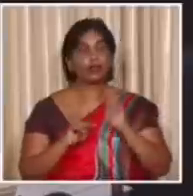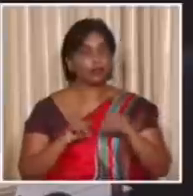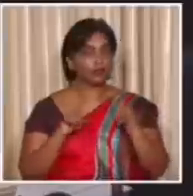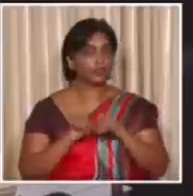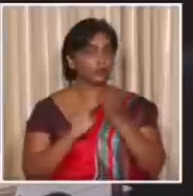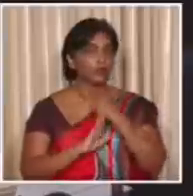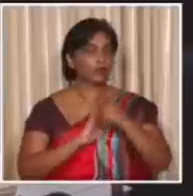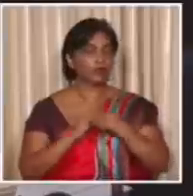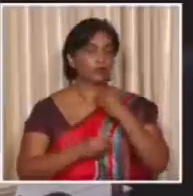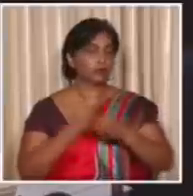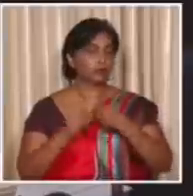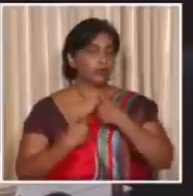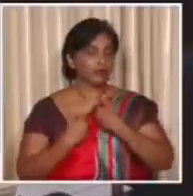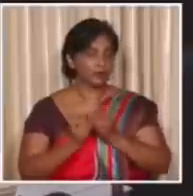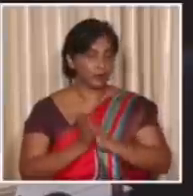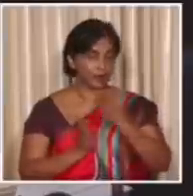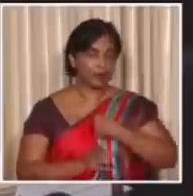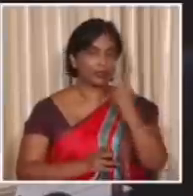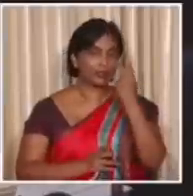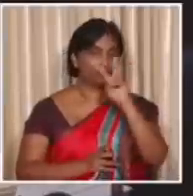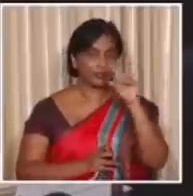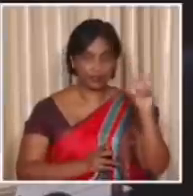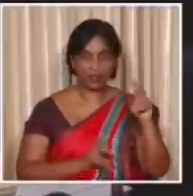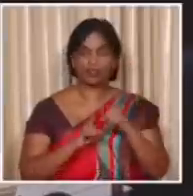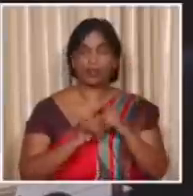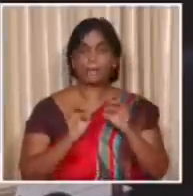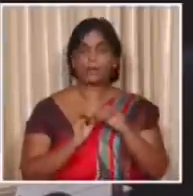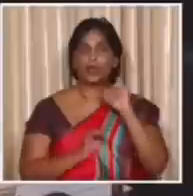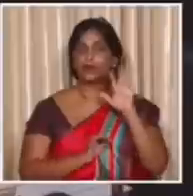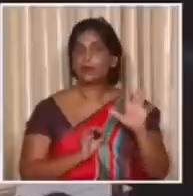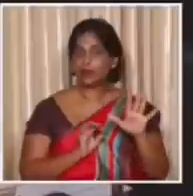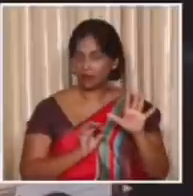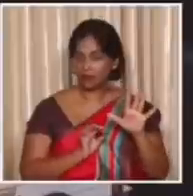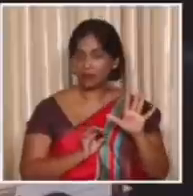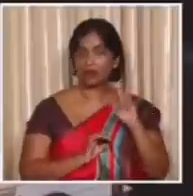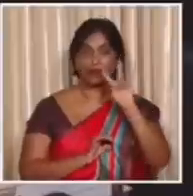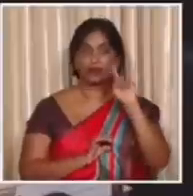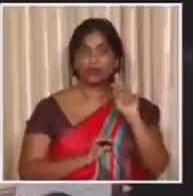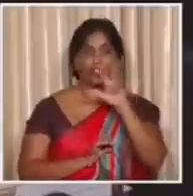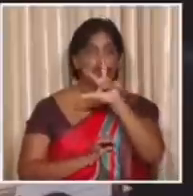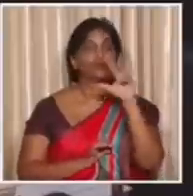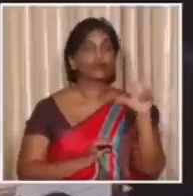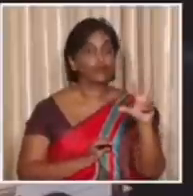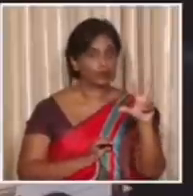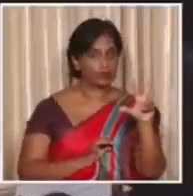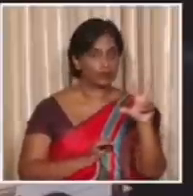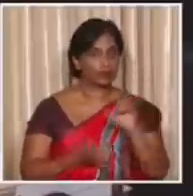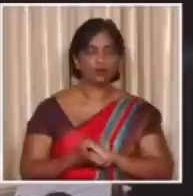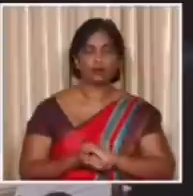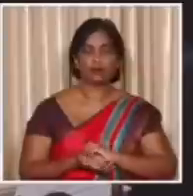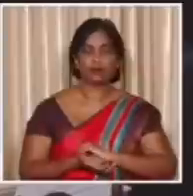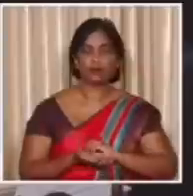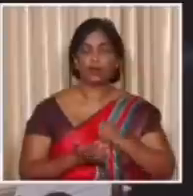ගිය අවුරුද්දේ අපේ රටේ දළ ජාතික නිෂ්පාදිතය 2021 ඩොලර් බිලියන 65යි. 21 88යි.